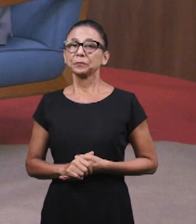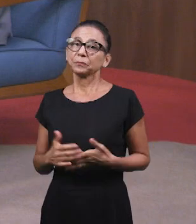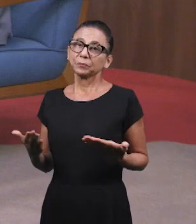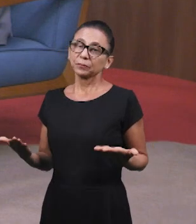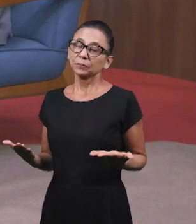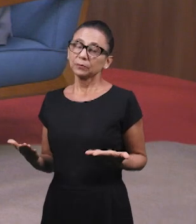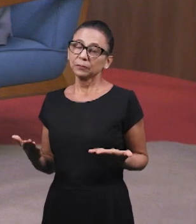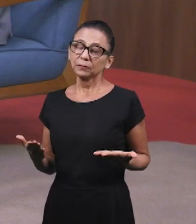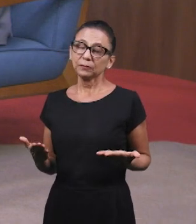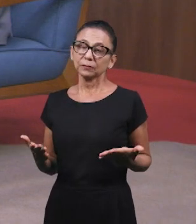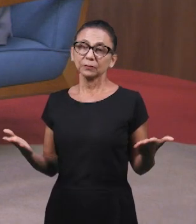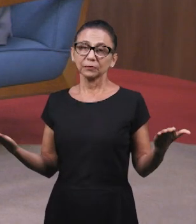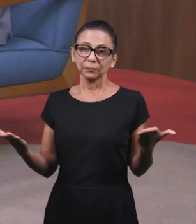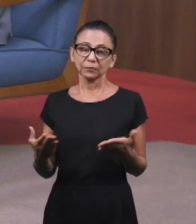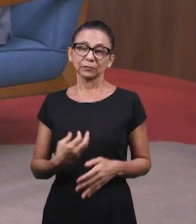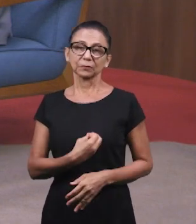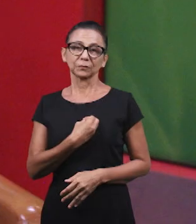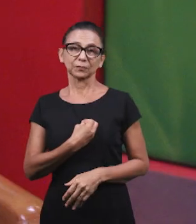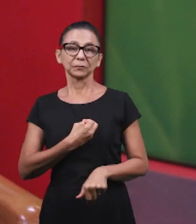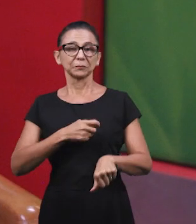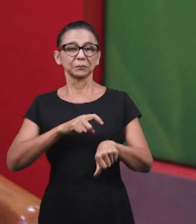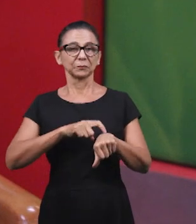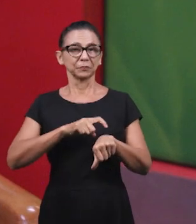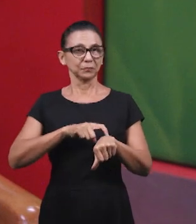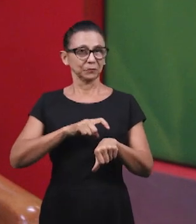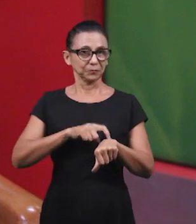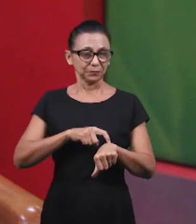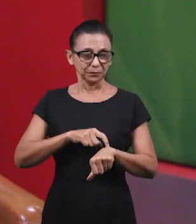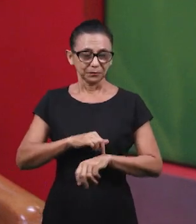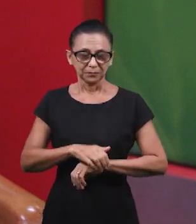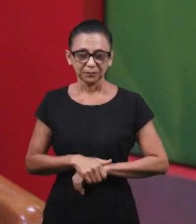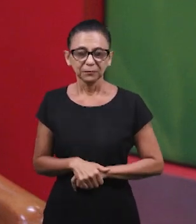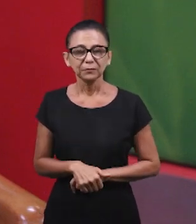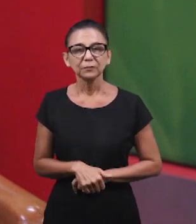un moment très difficile. Beaucoup de batailles.